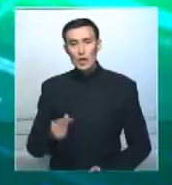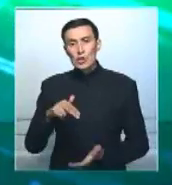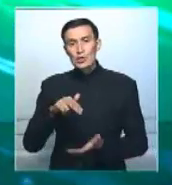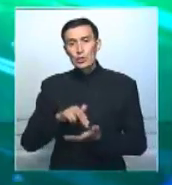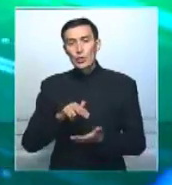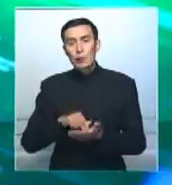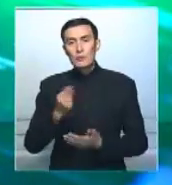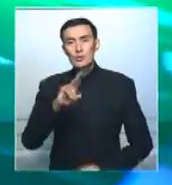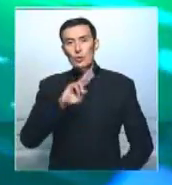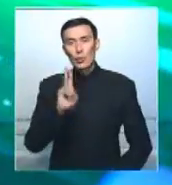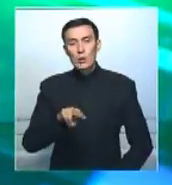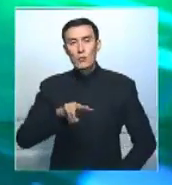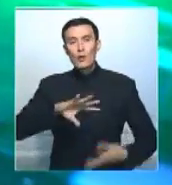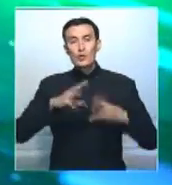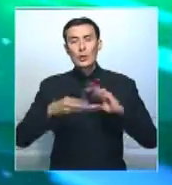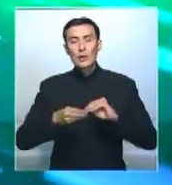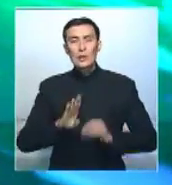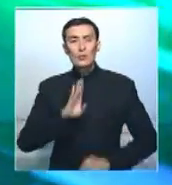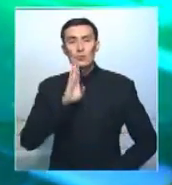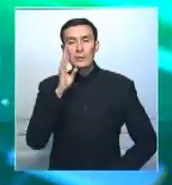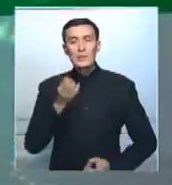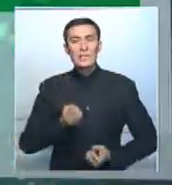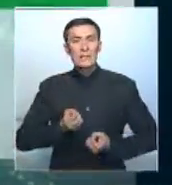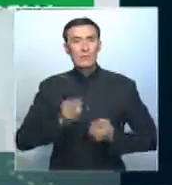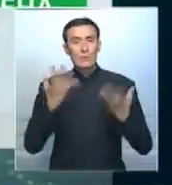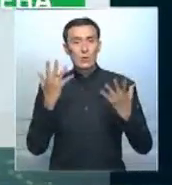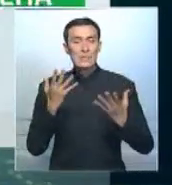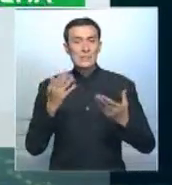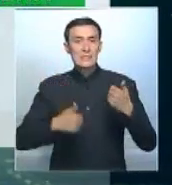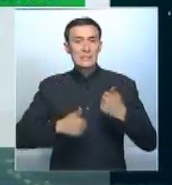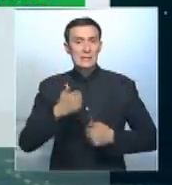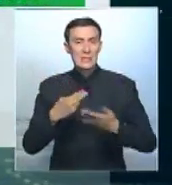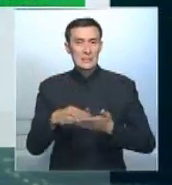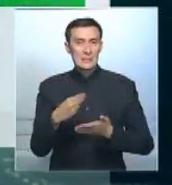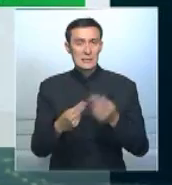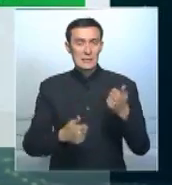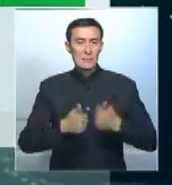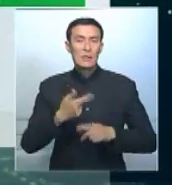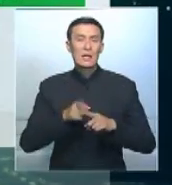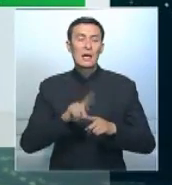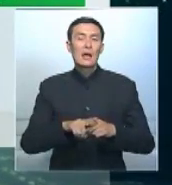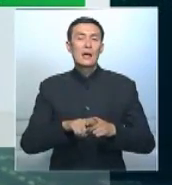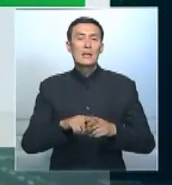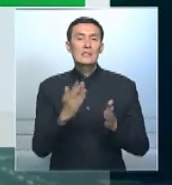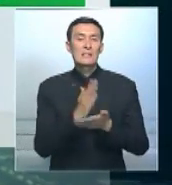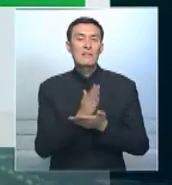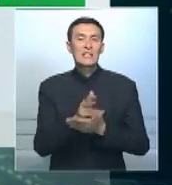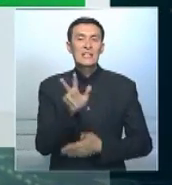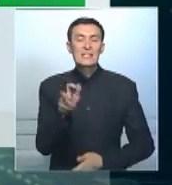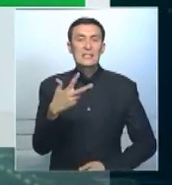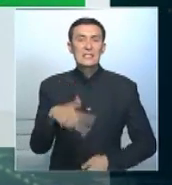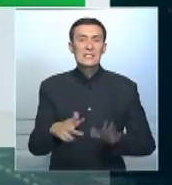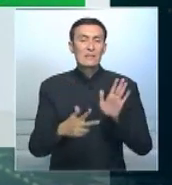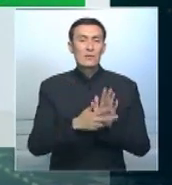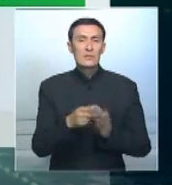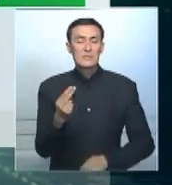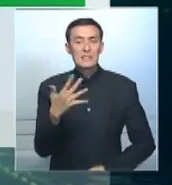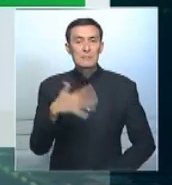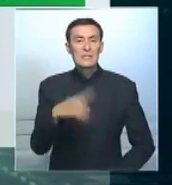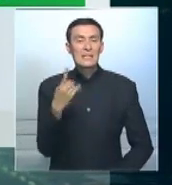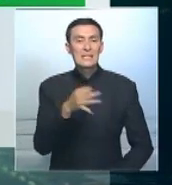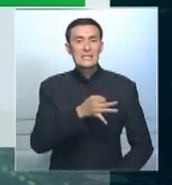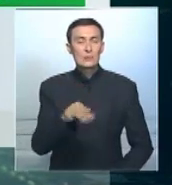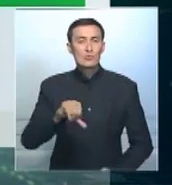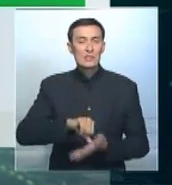Средний взвешенный курс доллара по результатам утренней и дневной сессии на казахстанской фондовой бирже составил 338 тенге 51 тиен. В